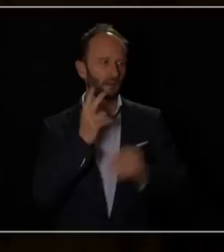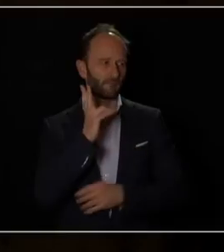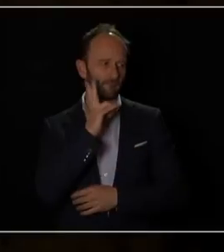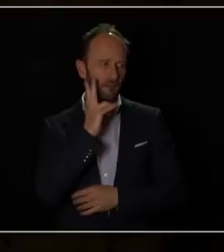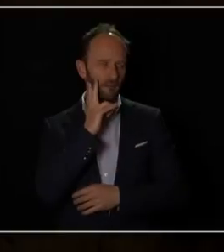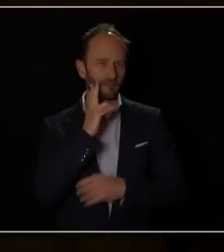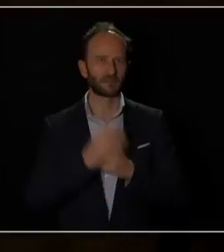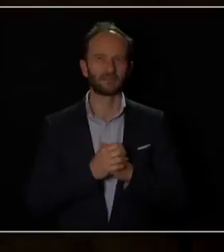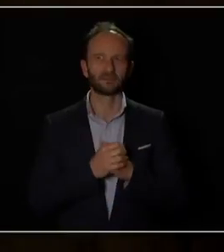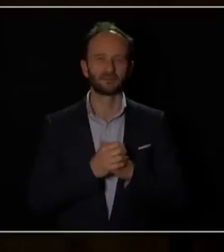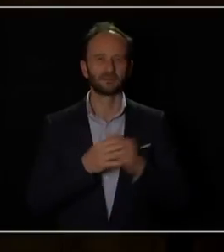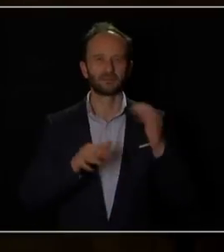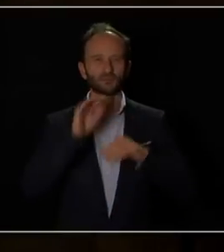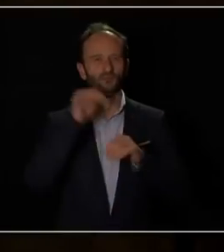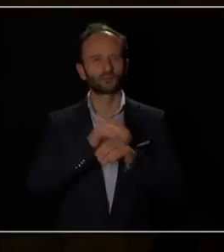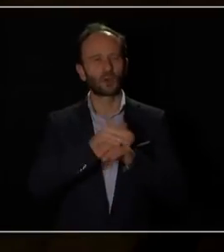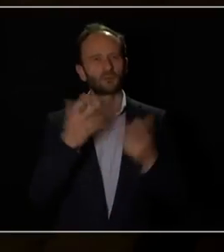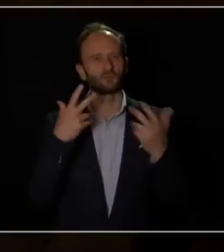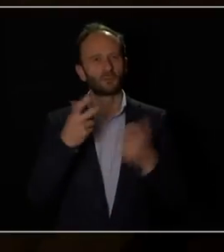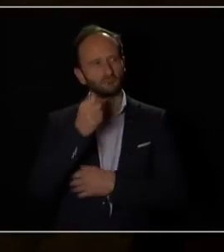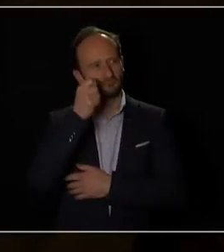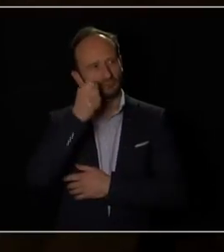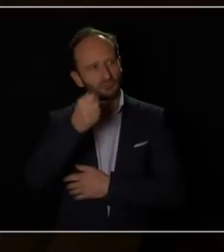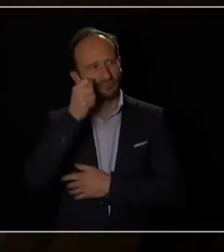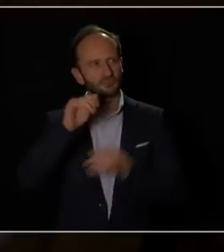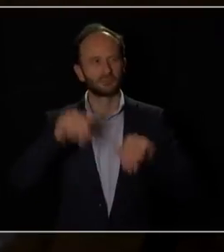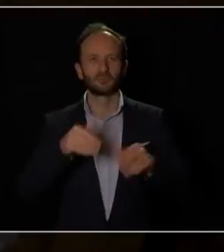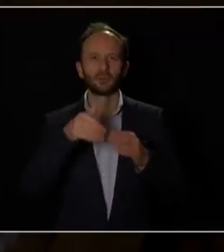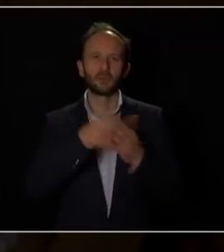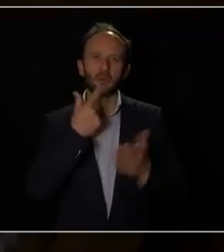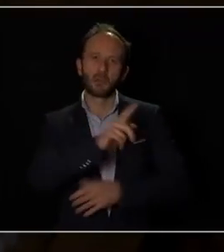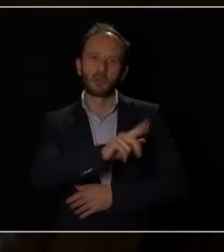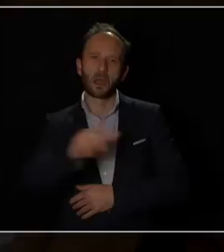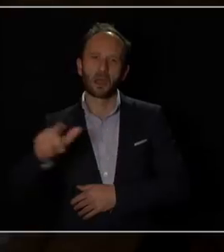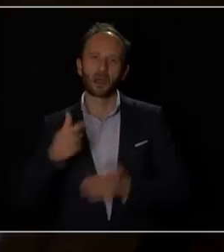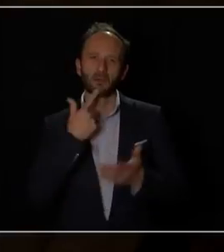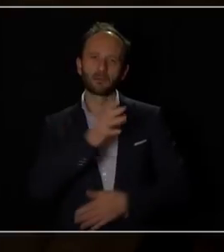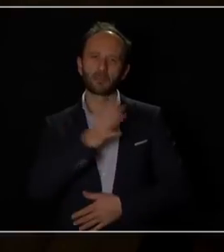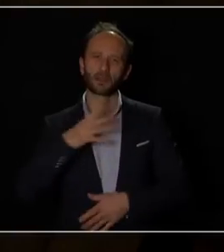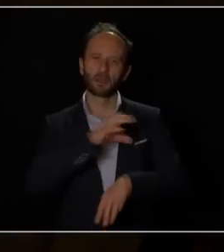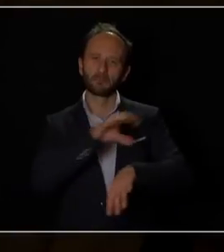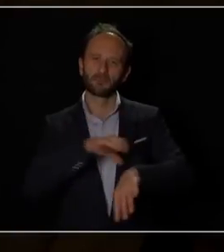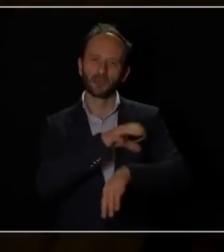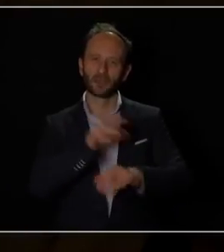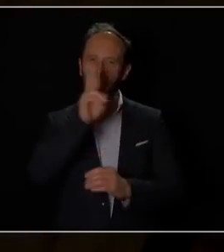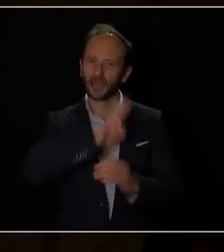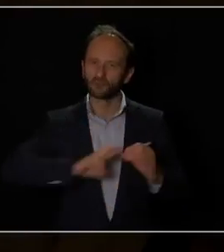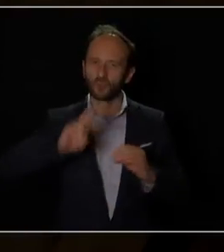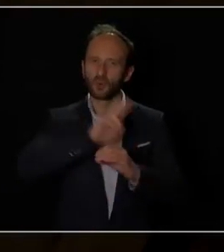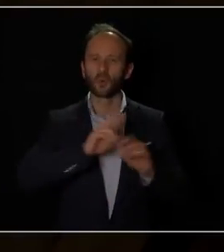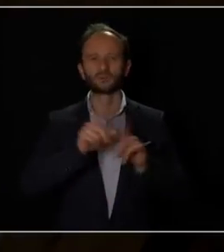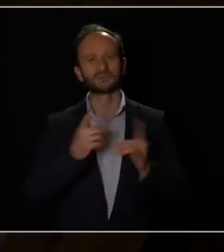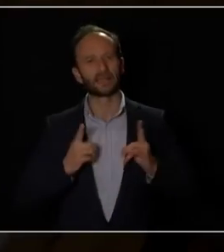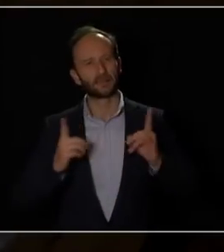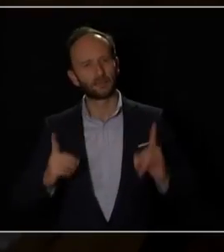Mais ce soir, je voudrais saluer la présence de Madame la préfète de la région, des parlementaires qui sont